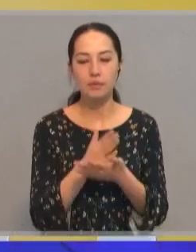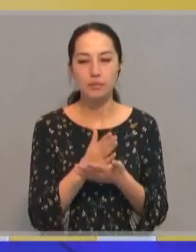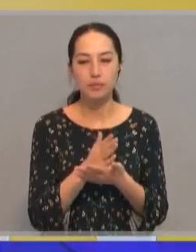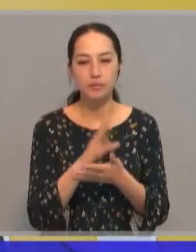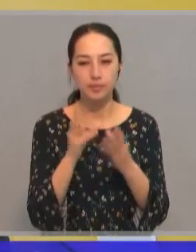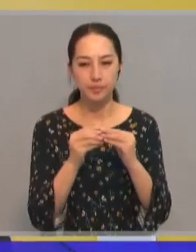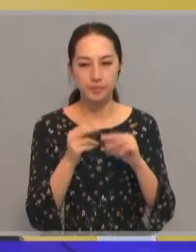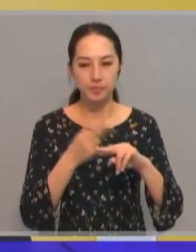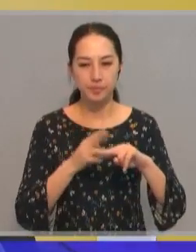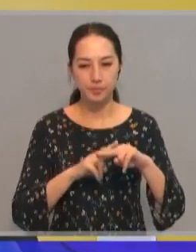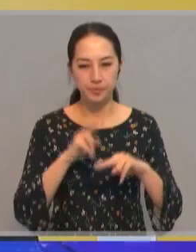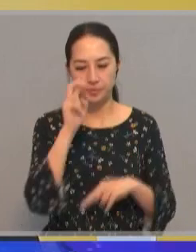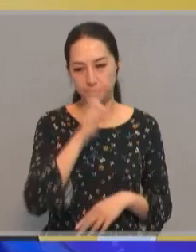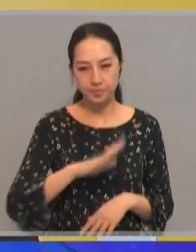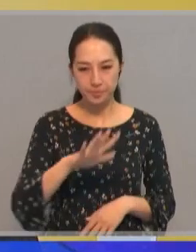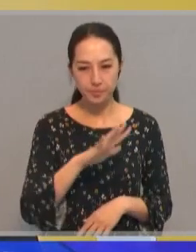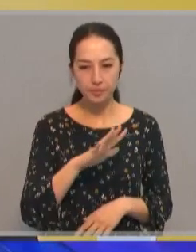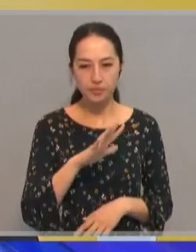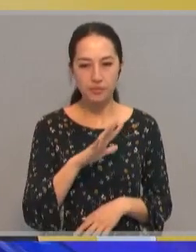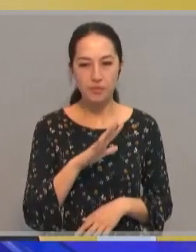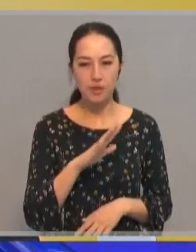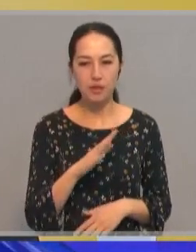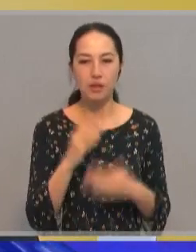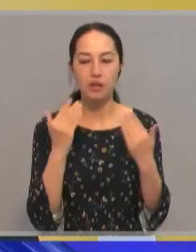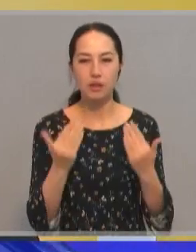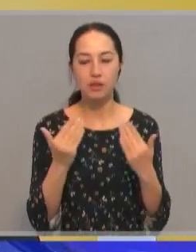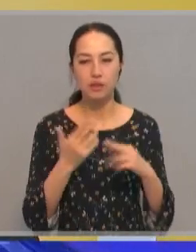қызметшілердің өздерінен түседі. Бізде мысалға қазіргі